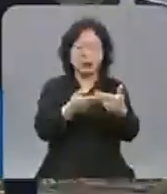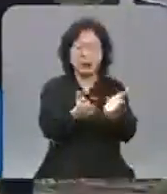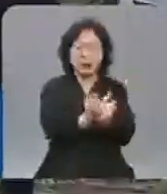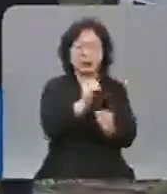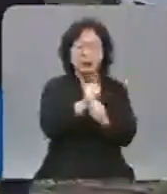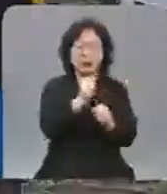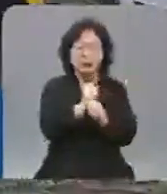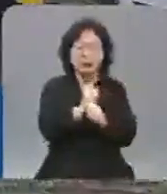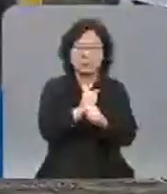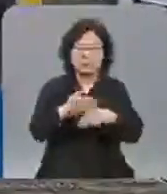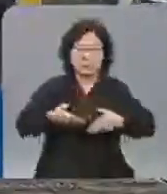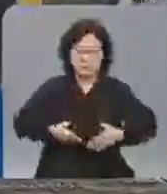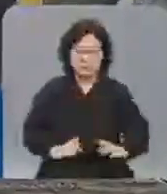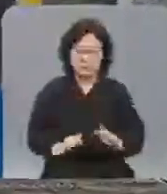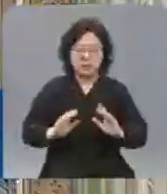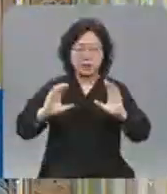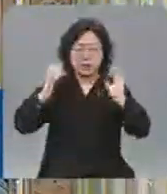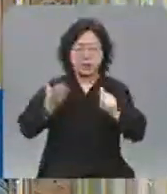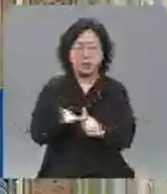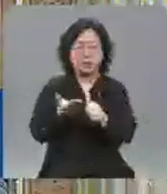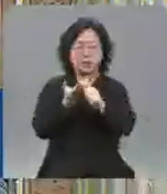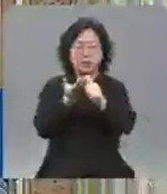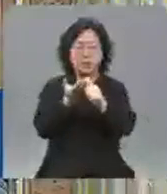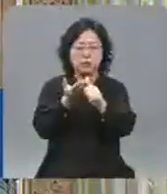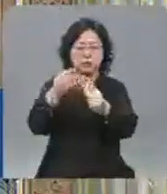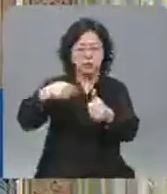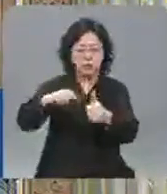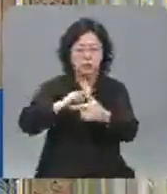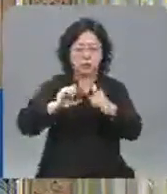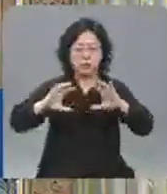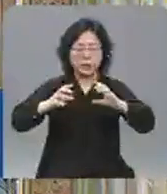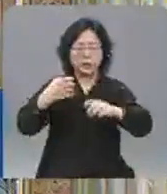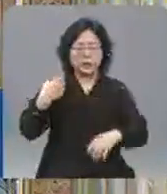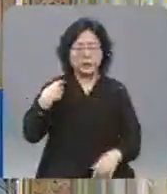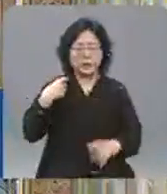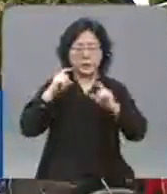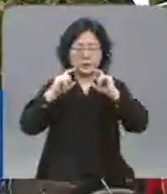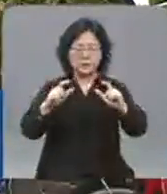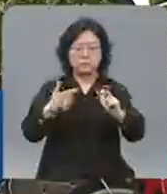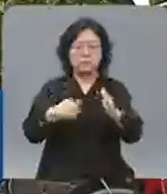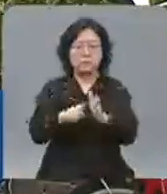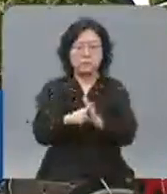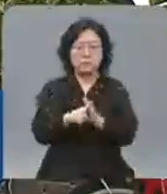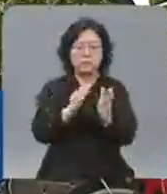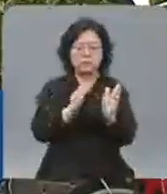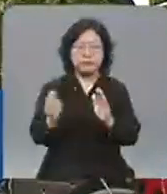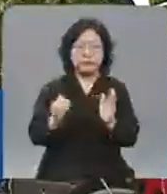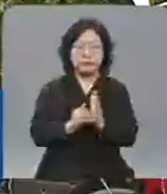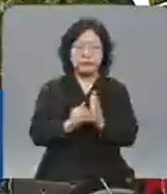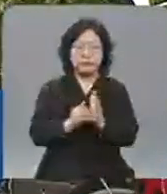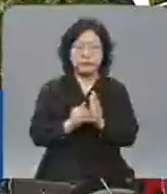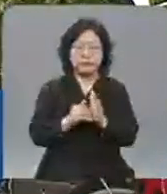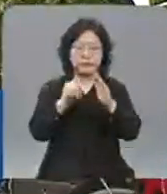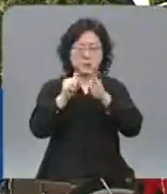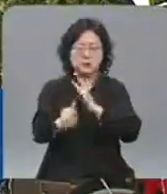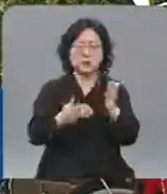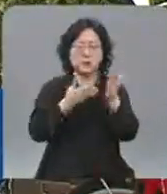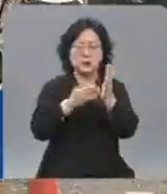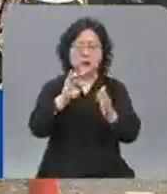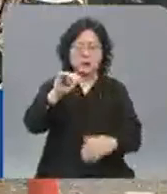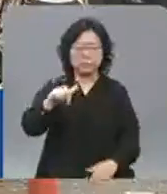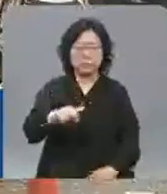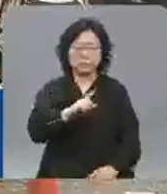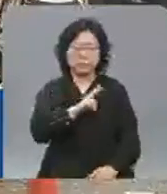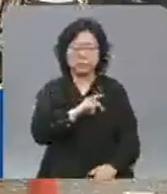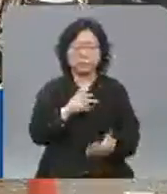신설하고 출생과 보육, 육아와 교육에 대한 국가 책무 선언을 촉구하기 위해 마련됐습니다. 대표 발의한 박문옥